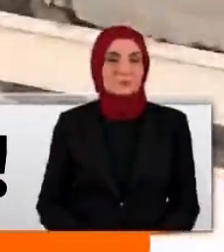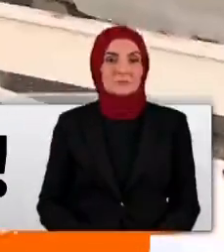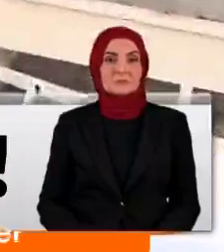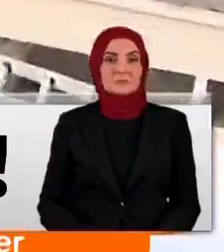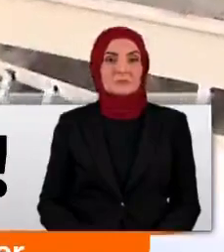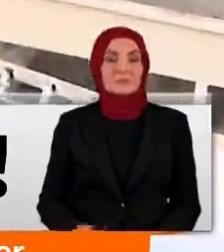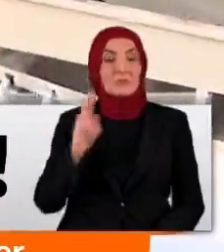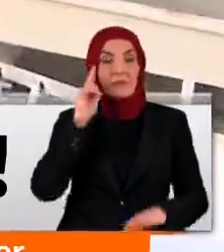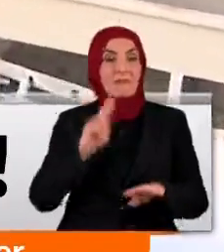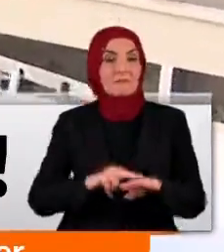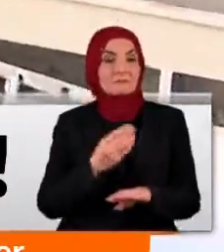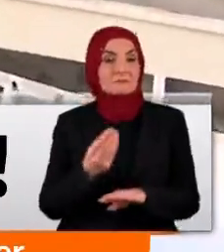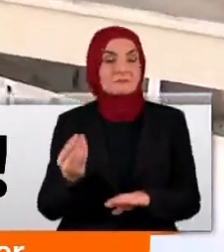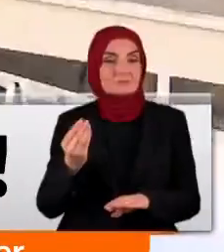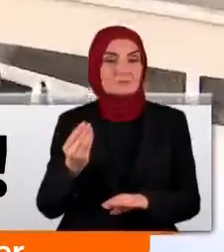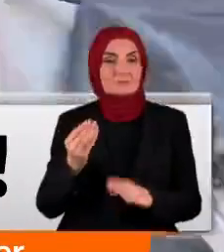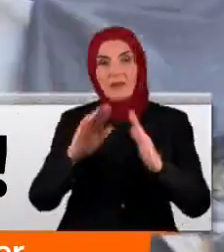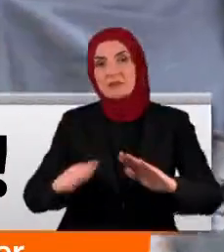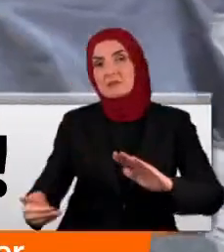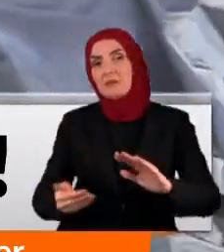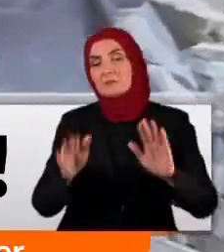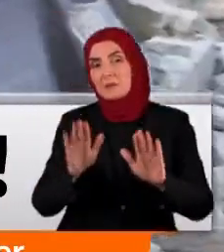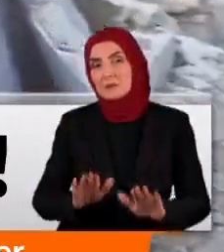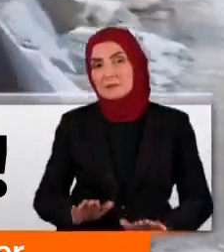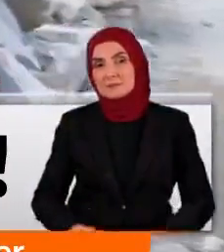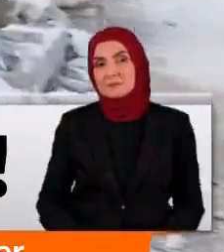Tüm anıları ise artık enkaz altında.